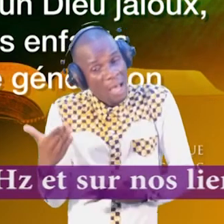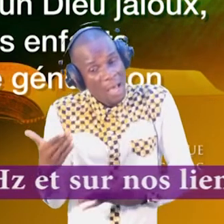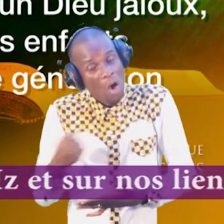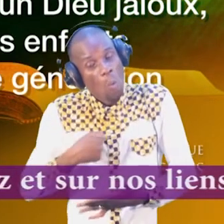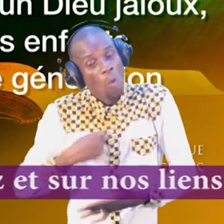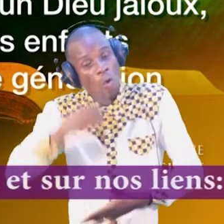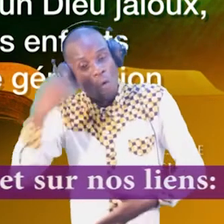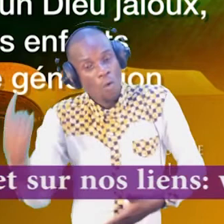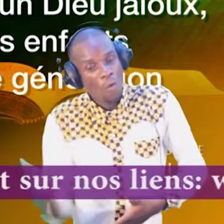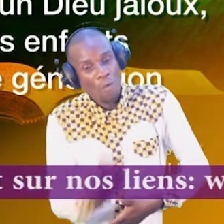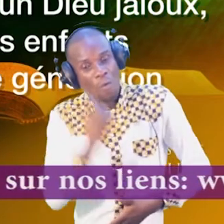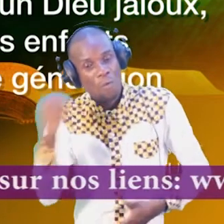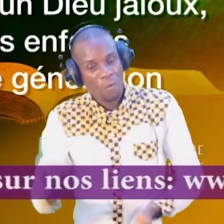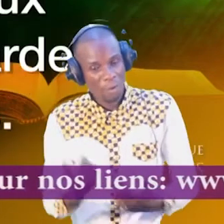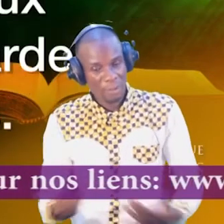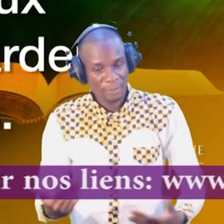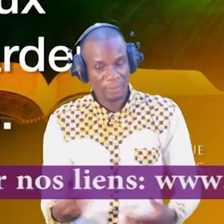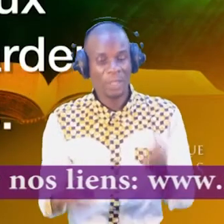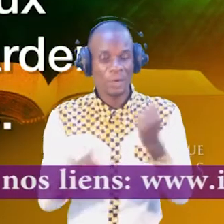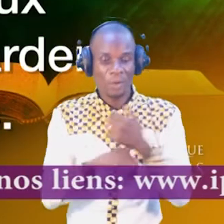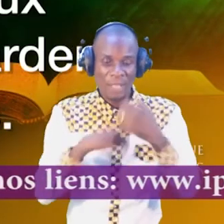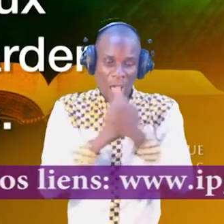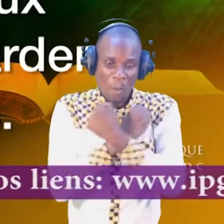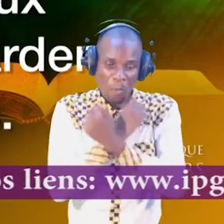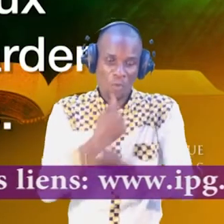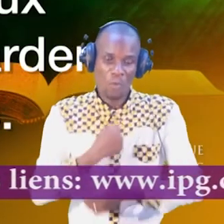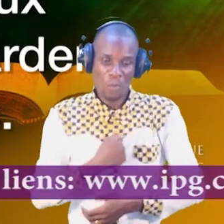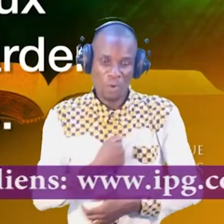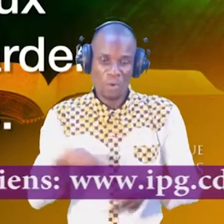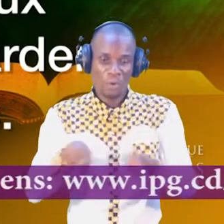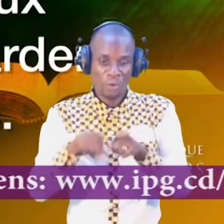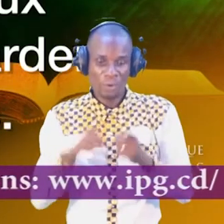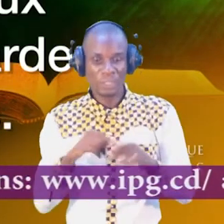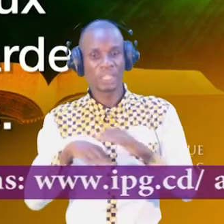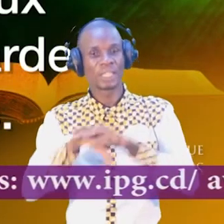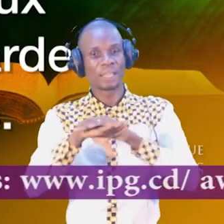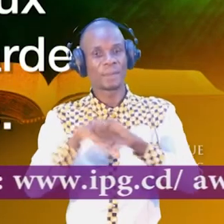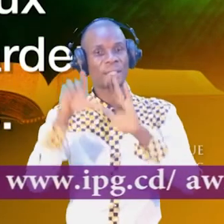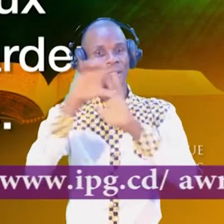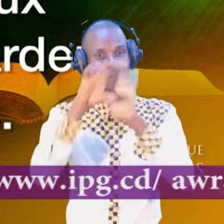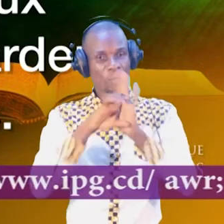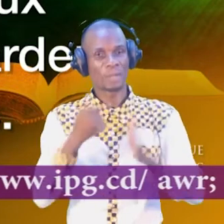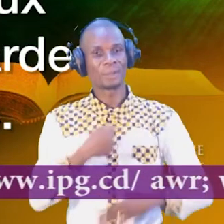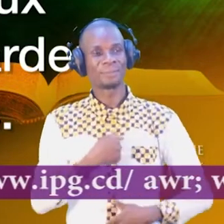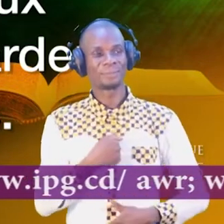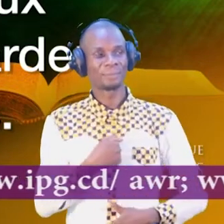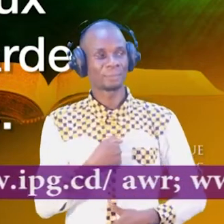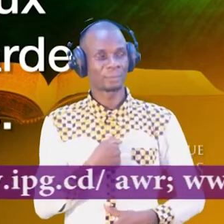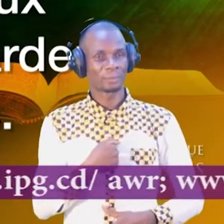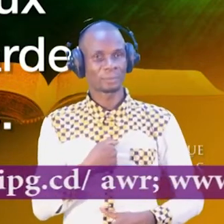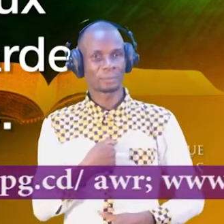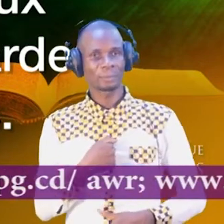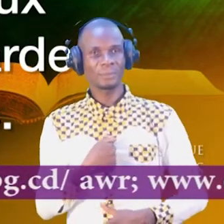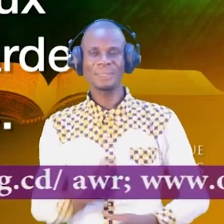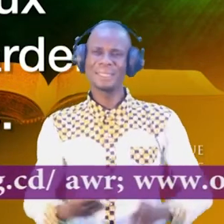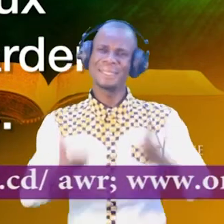bana kino na molongo ya misato mpe ya minei, kasi oyo asalaka mpe mawa kino na molongo